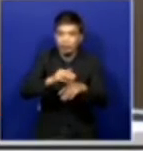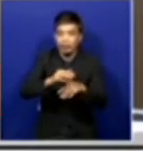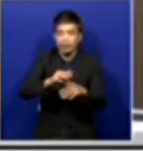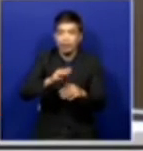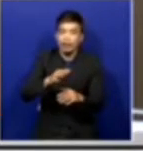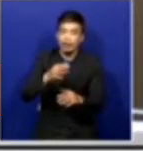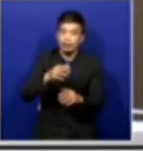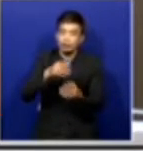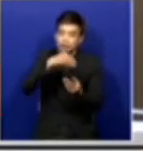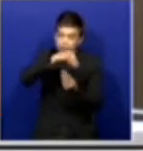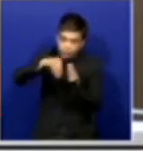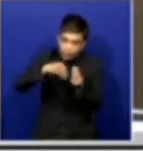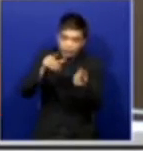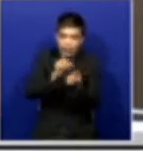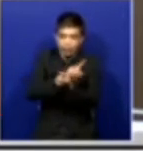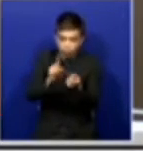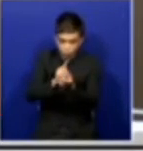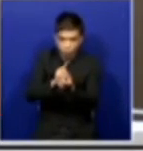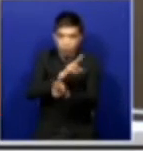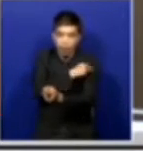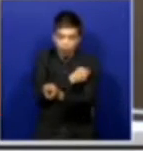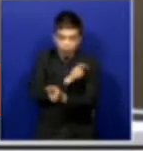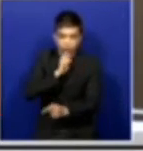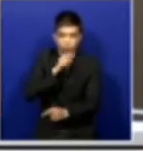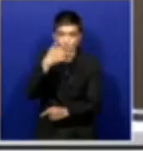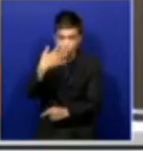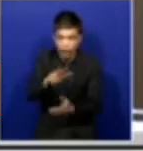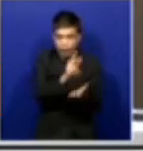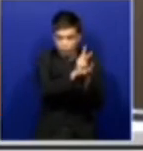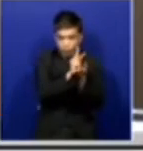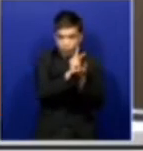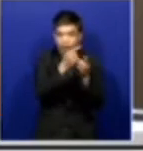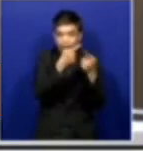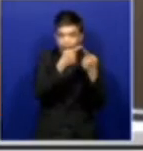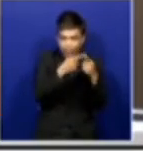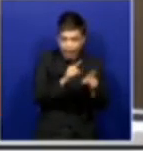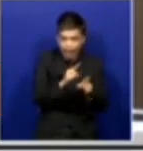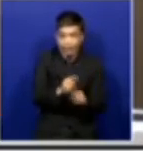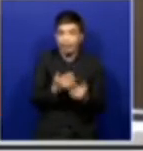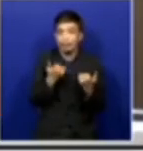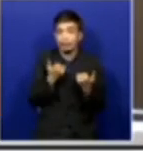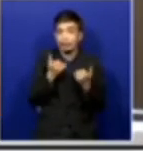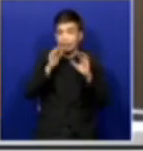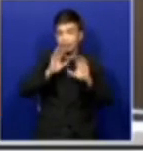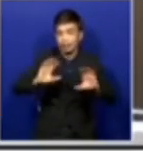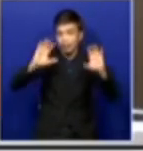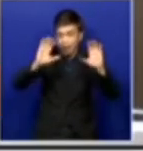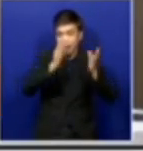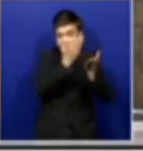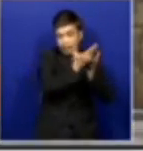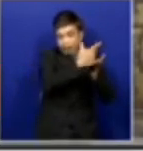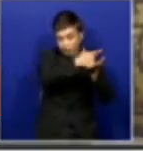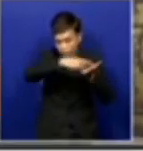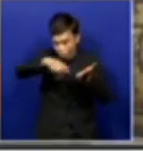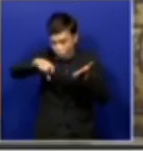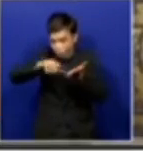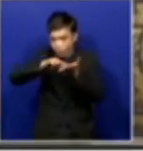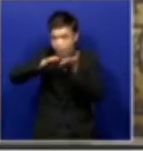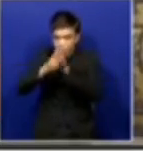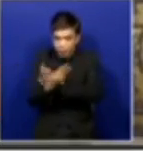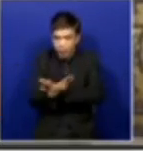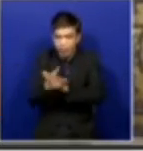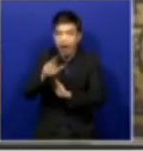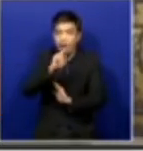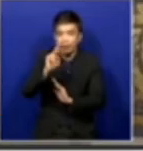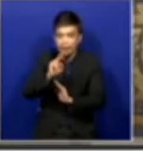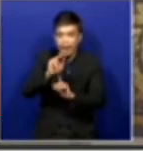ขอยู่แล้วการที่รัฐบาลไปโอนงบประมาณรายจ่ายของปี2563มาใช้อีกนะฮะ